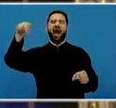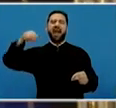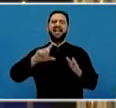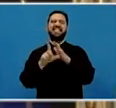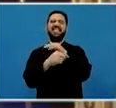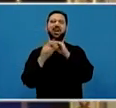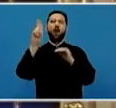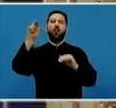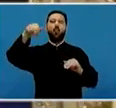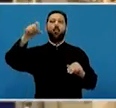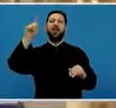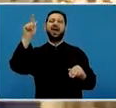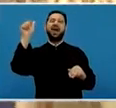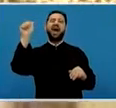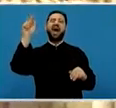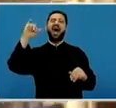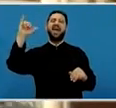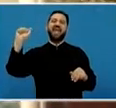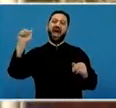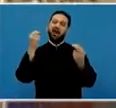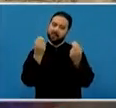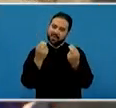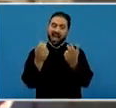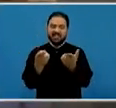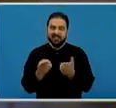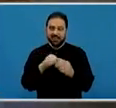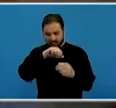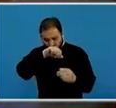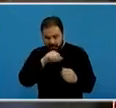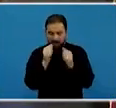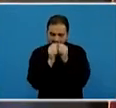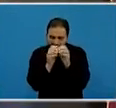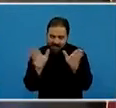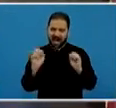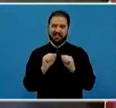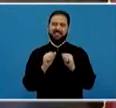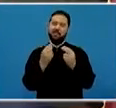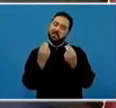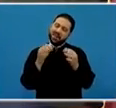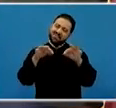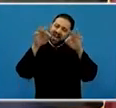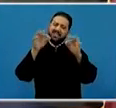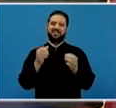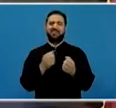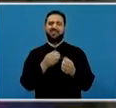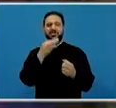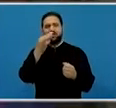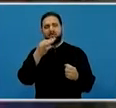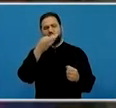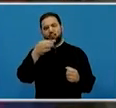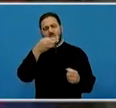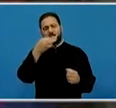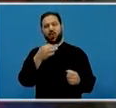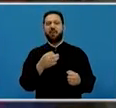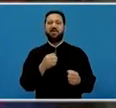dreapta, Preasfințite Părinte, bine ați revenit la Cuvânt pentru Suflet! Bine v-am regăsit! Spuneam, dragilor noștri telespectatori, că sunteți un prieten